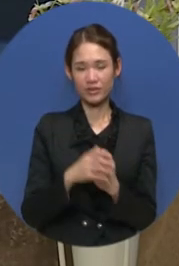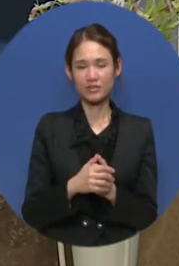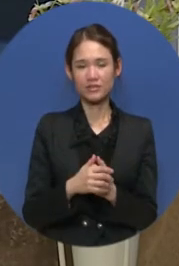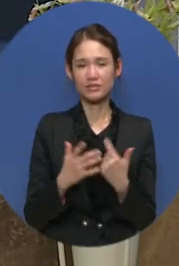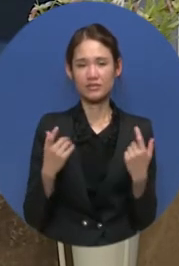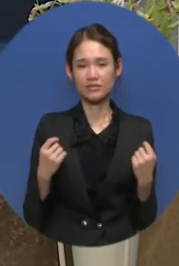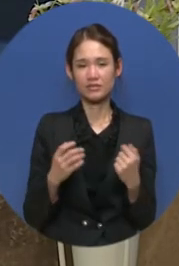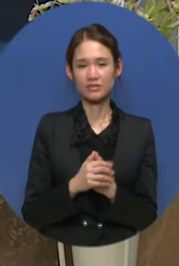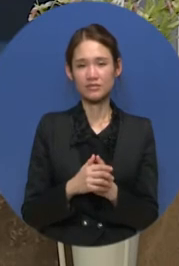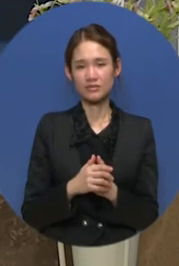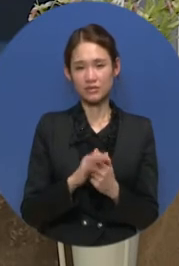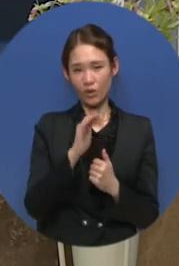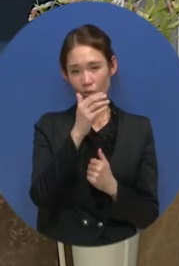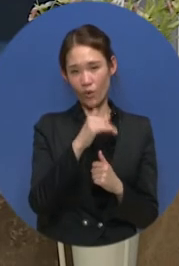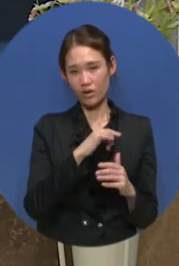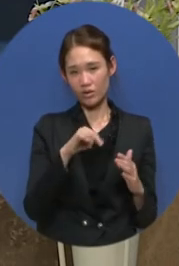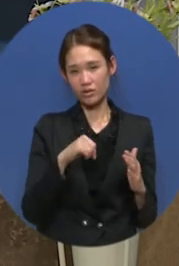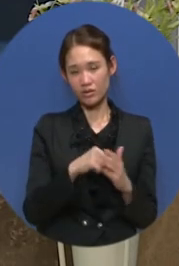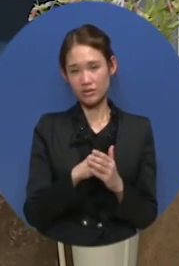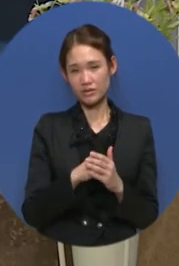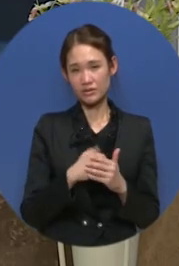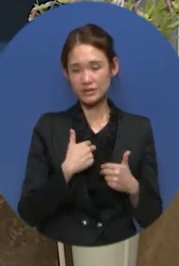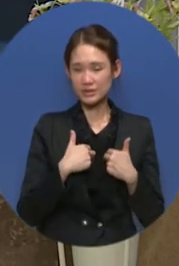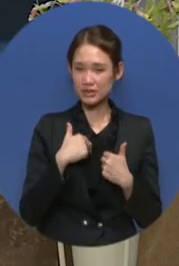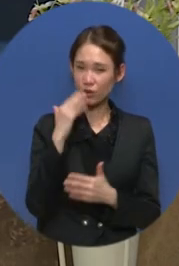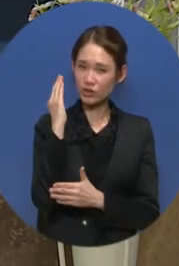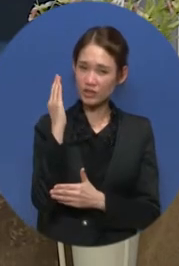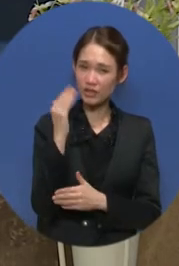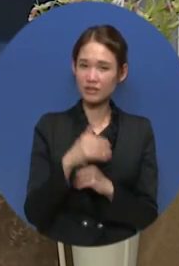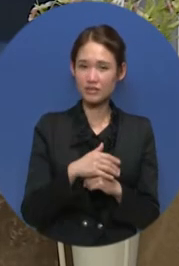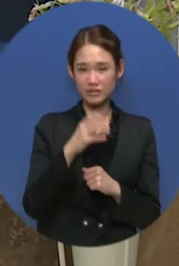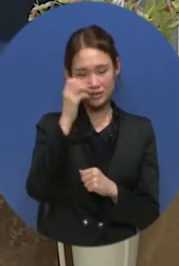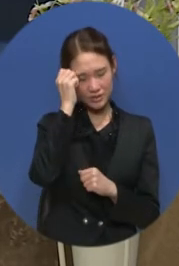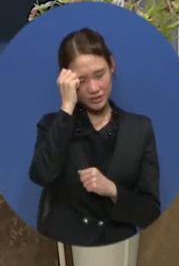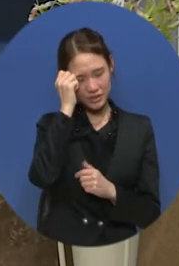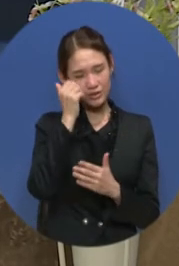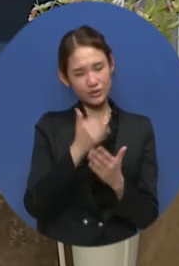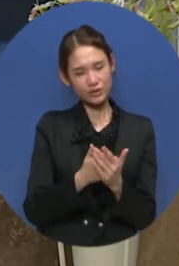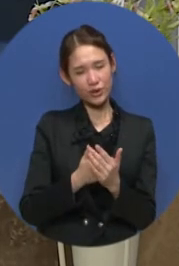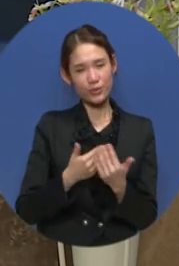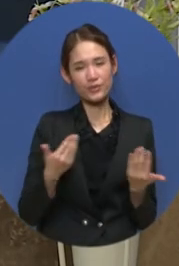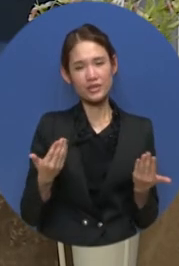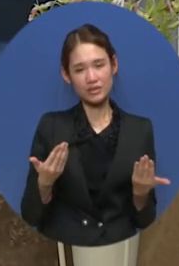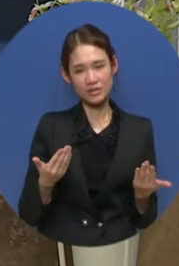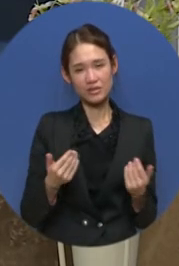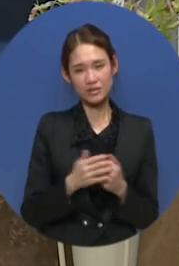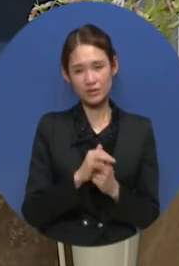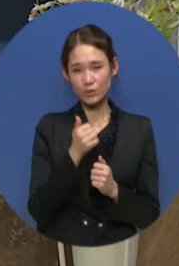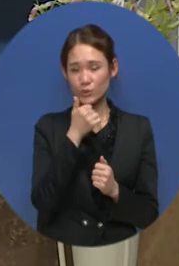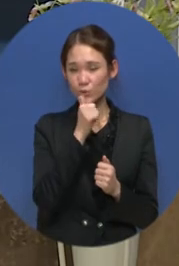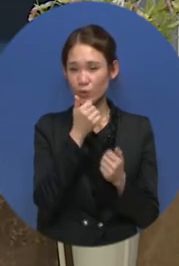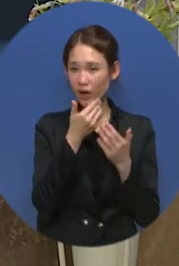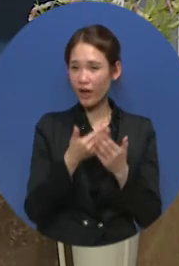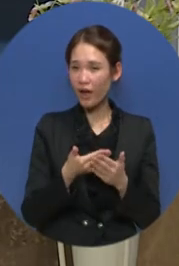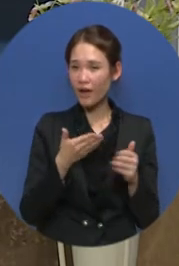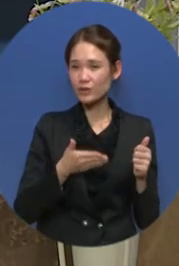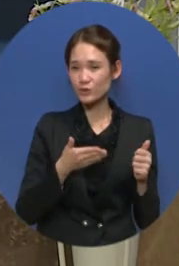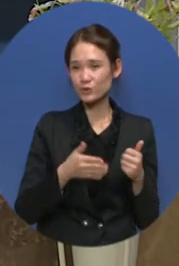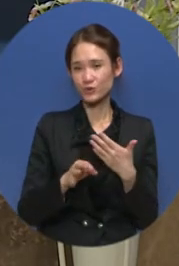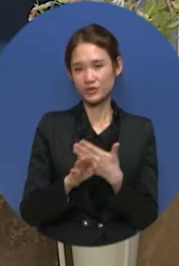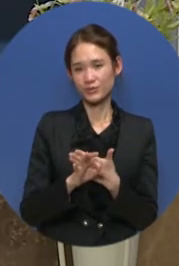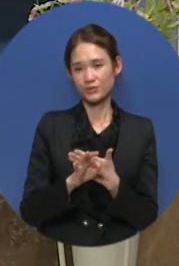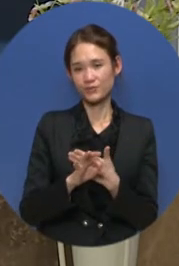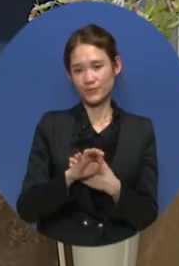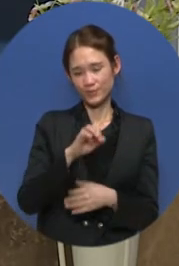네, 근데 그 과정 속에서 있었던 뭐 에피소드라든지 좀 느꼈던 좀 기억에 남는 일들을